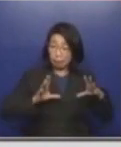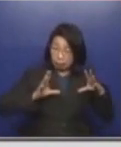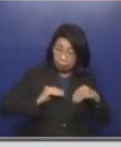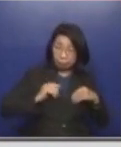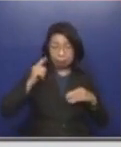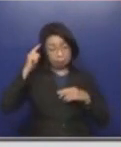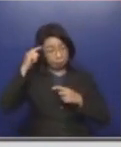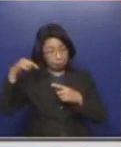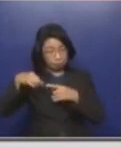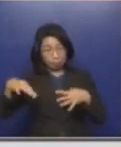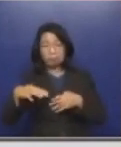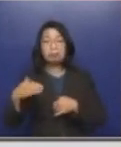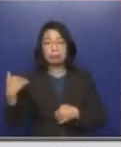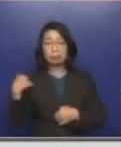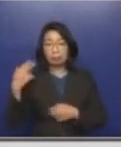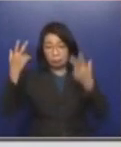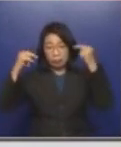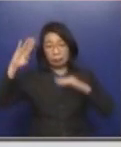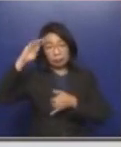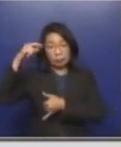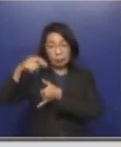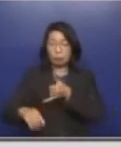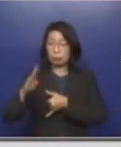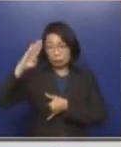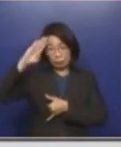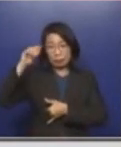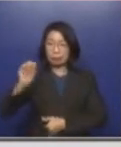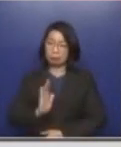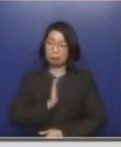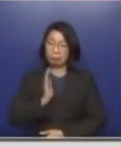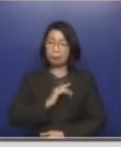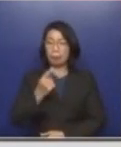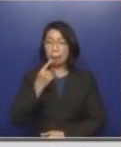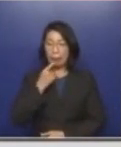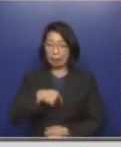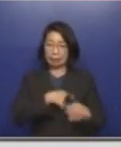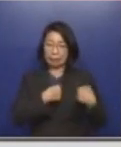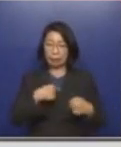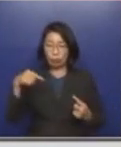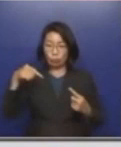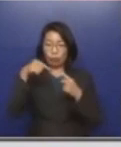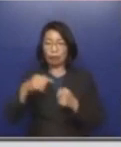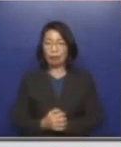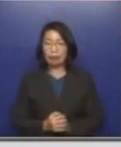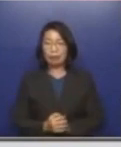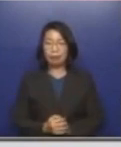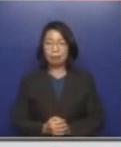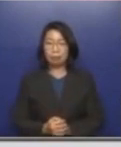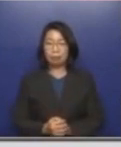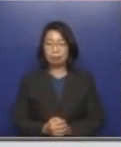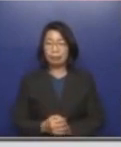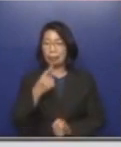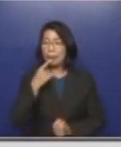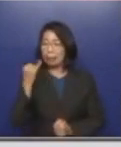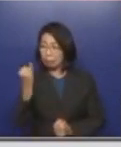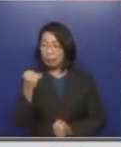จะเห็นด้วยบอกว่าท่านนายกเป็นคนดีเป็นคนซื่อปากกับใจตรงกันปากร้